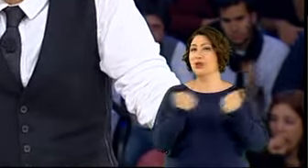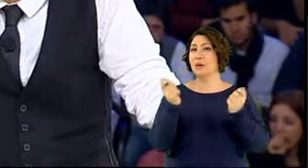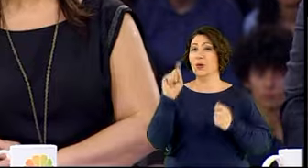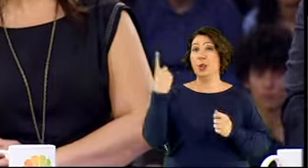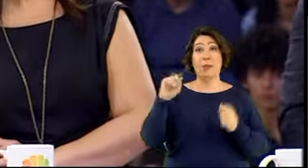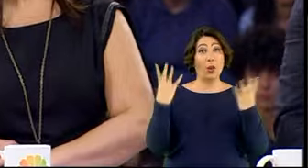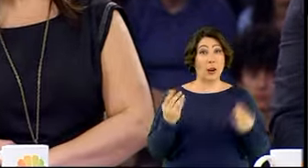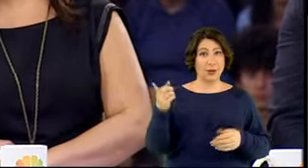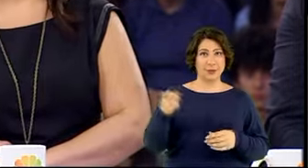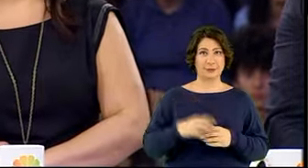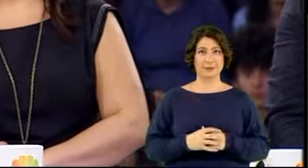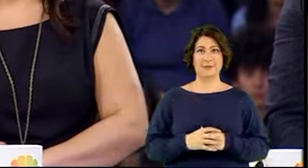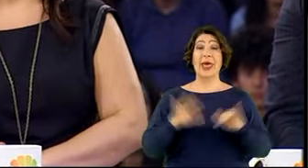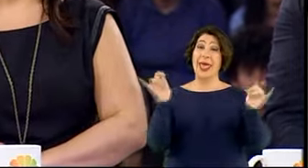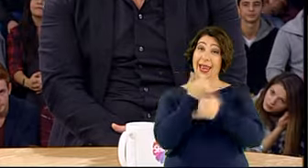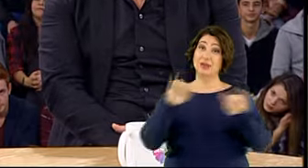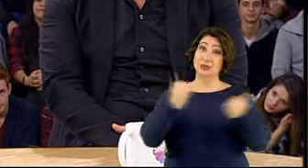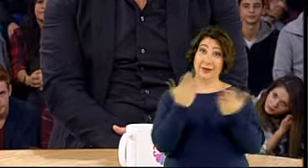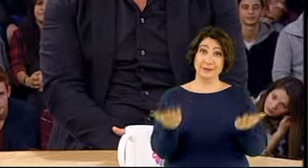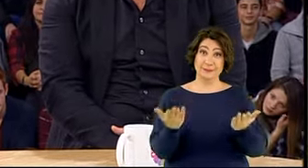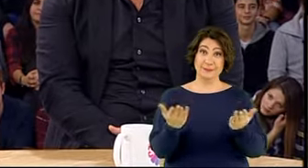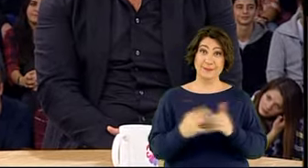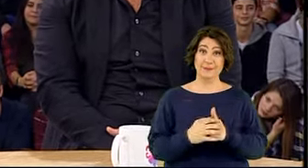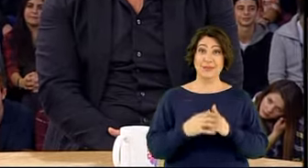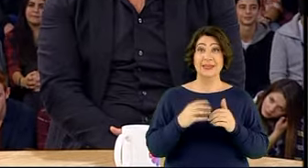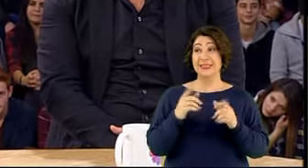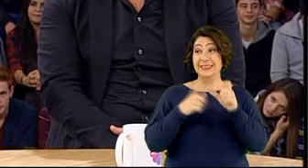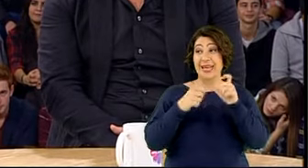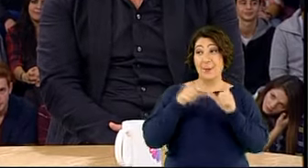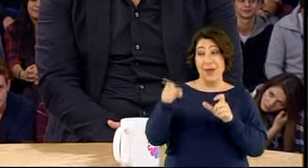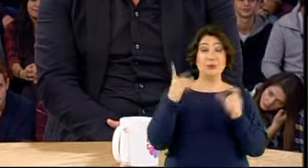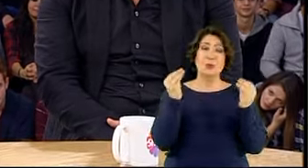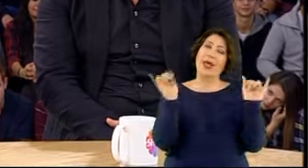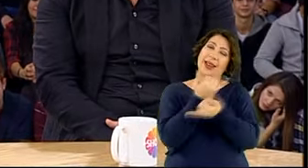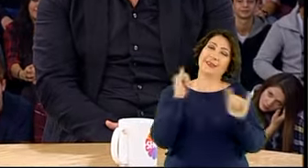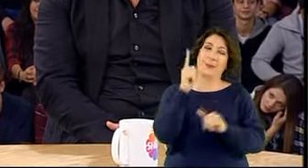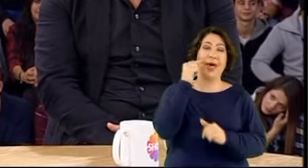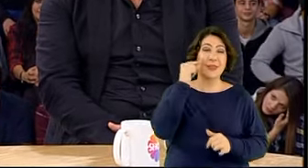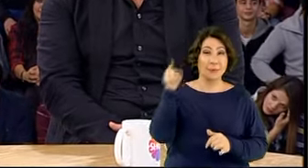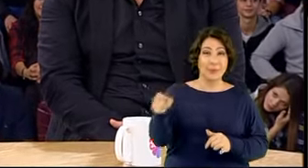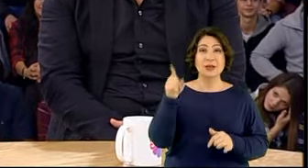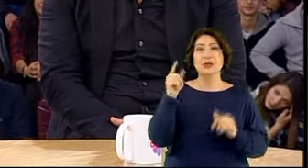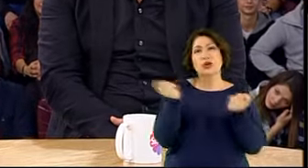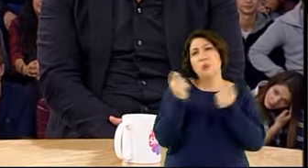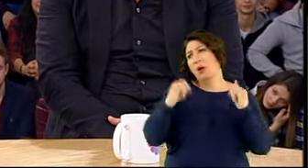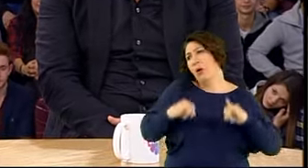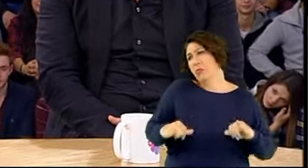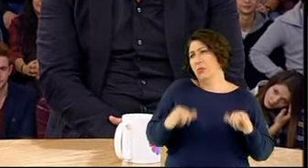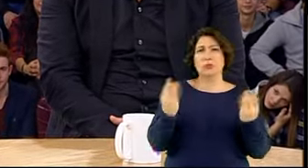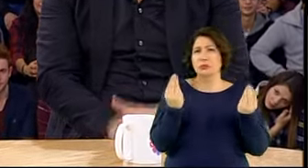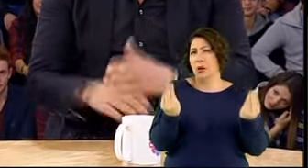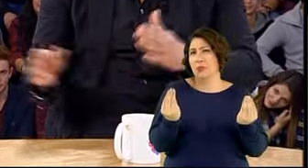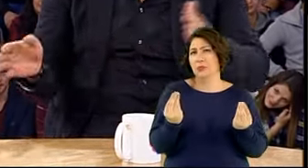olarak? Eğlenceli. Sermiyan eğlenceli bir adam. Çalışmak da rahat.